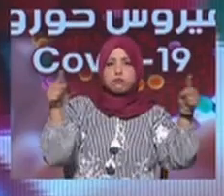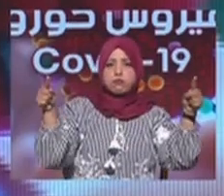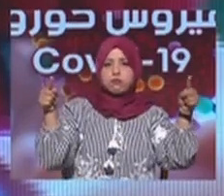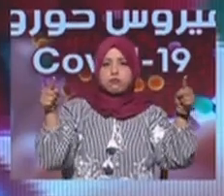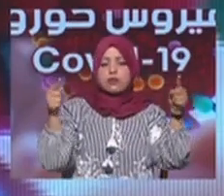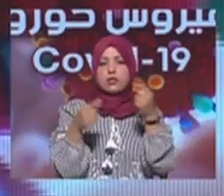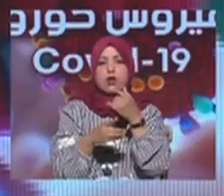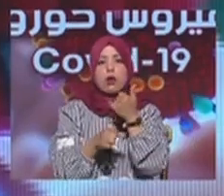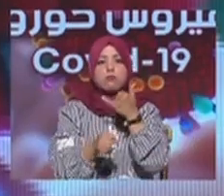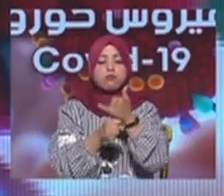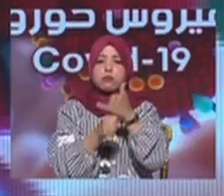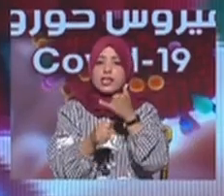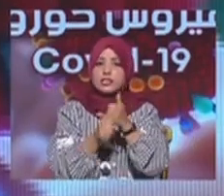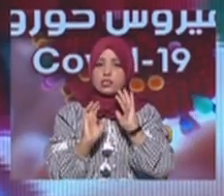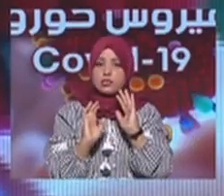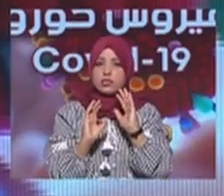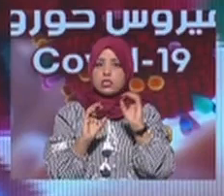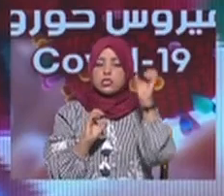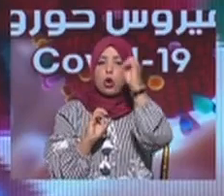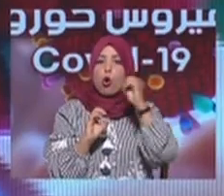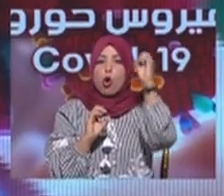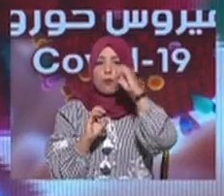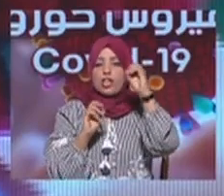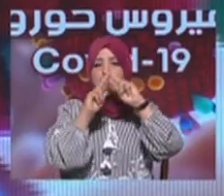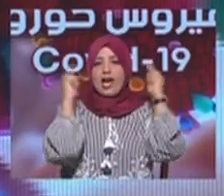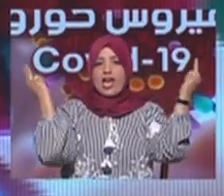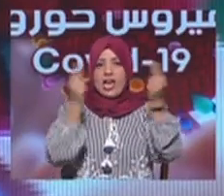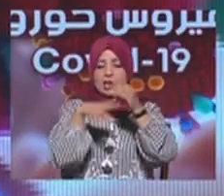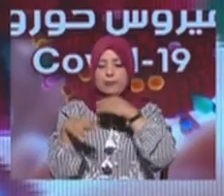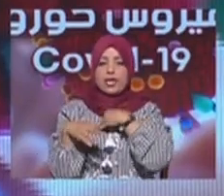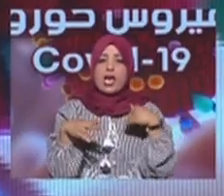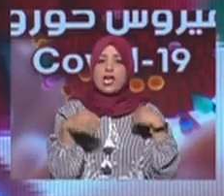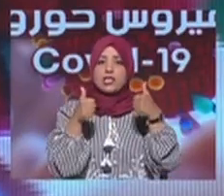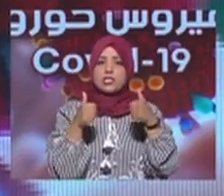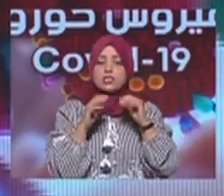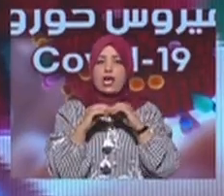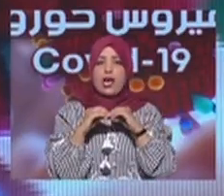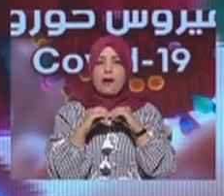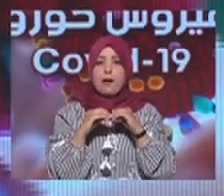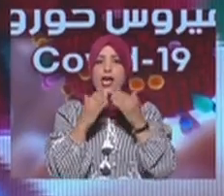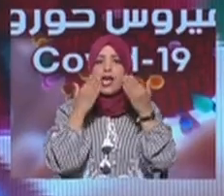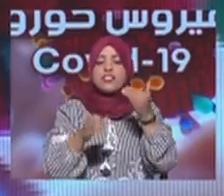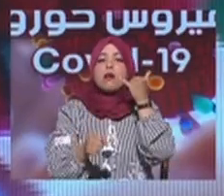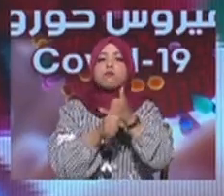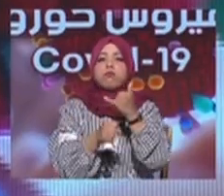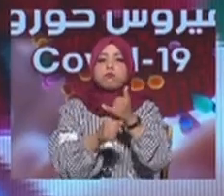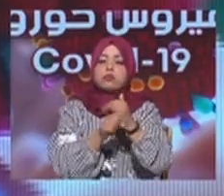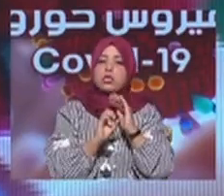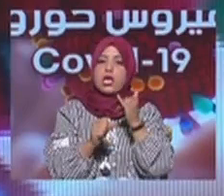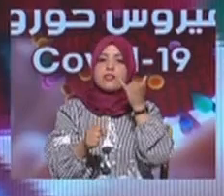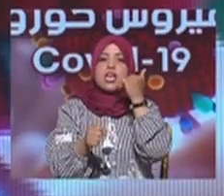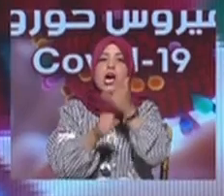ناكدوها. وهما المنظمه العالميه للصحه توا عملت رابور اللي فما اخطاء في الجين هذا اس اللي